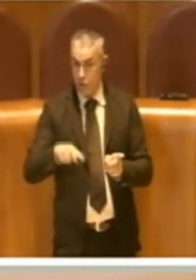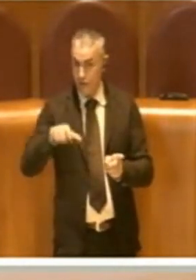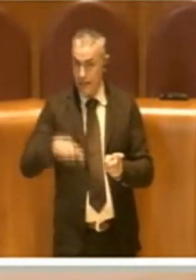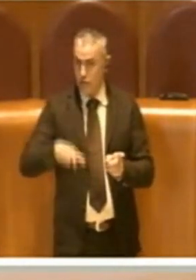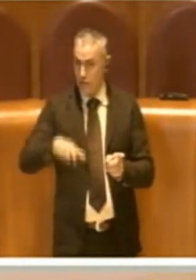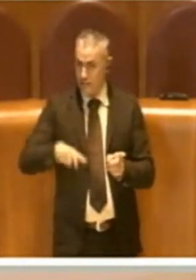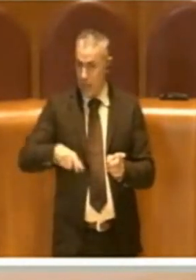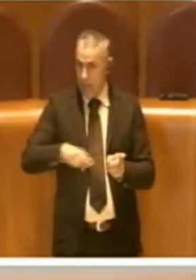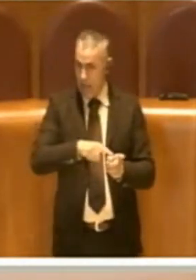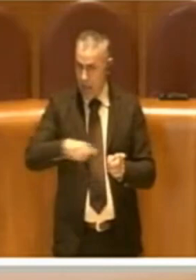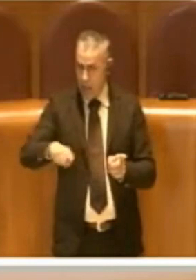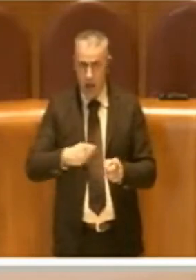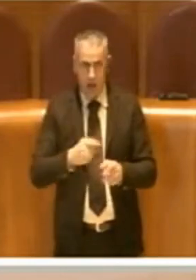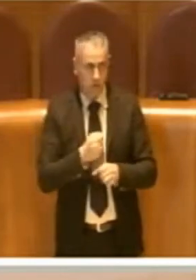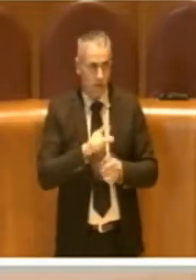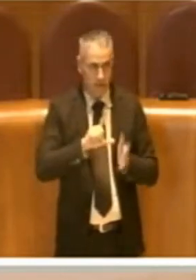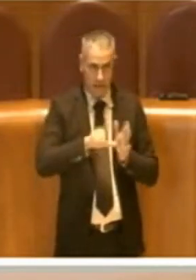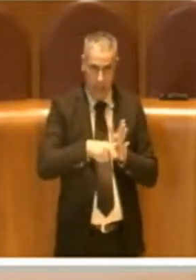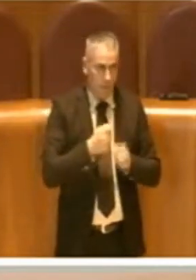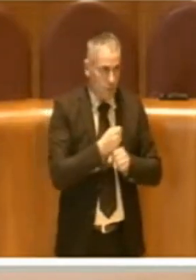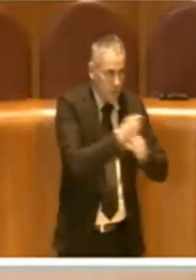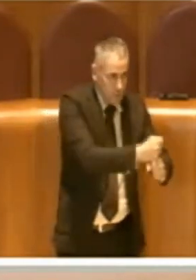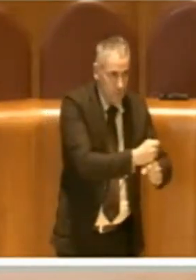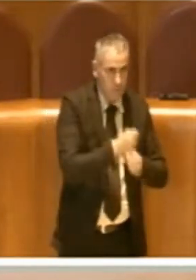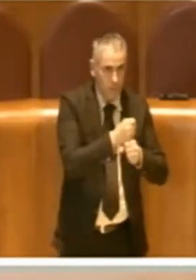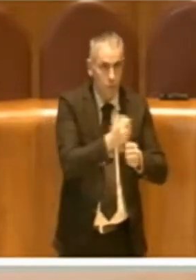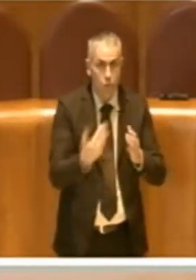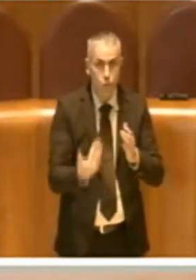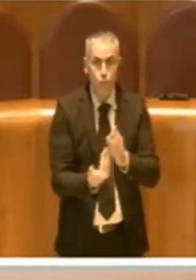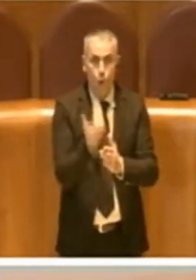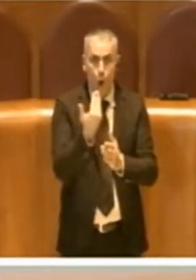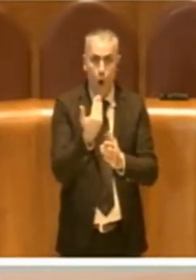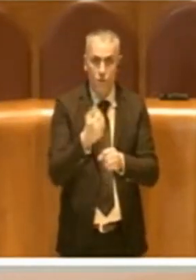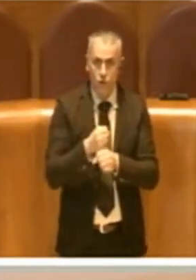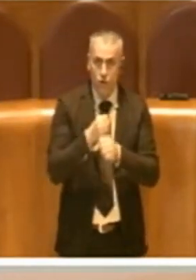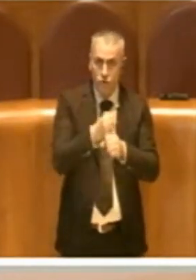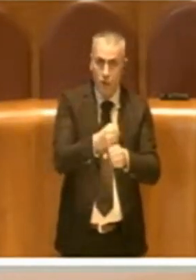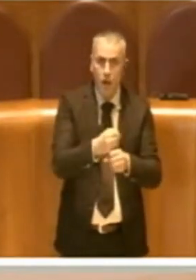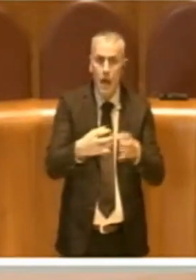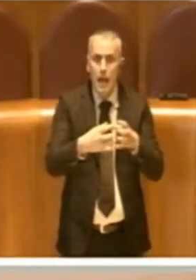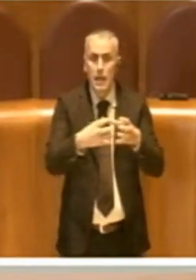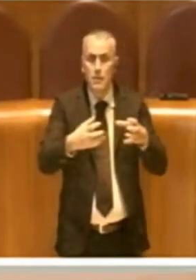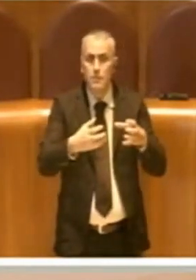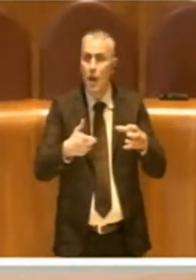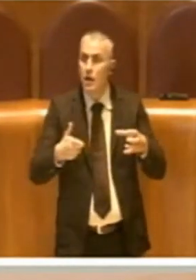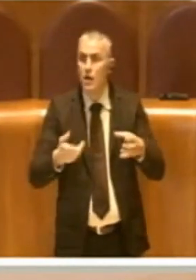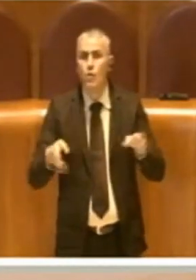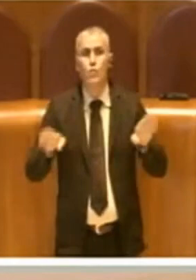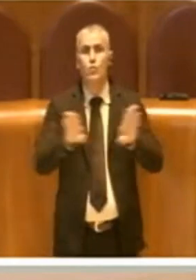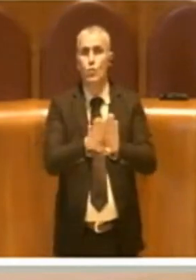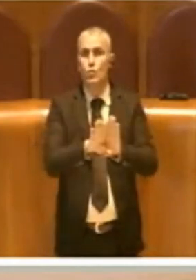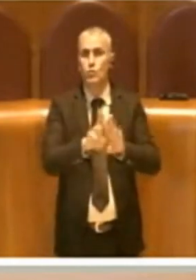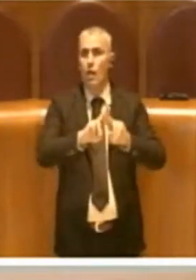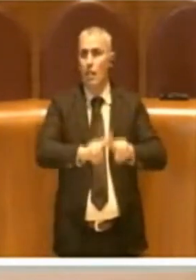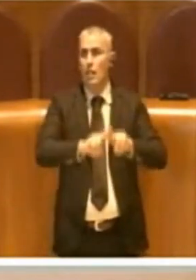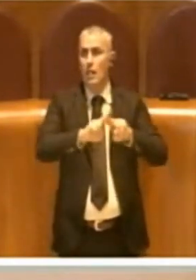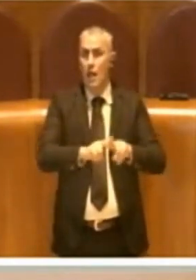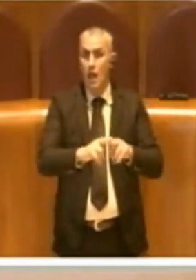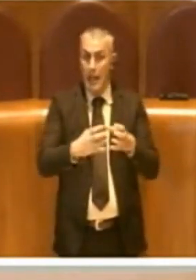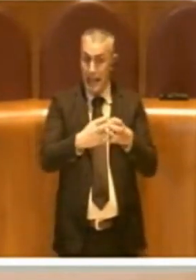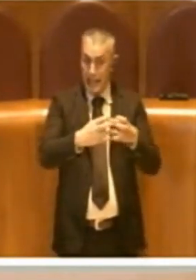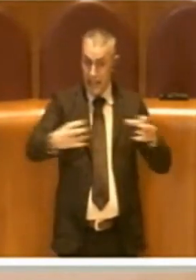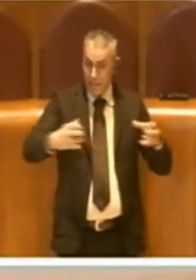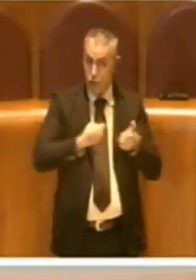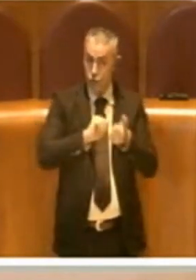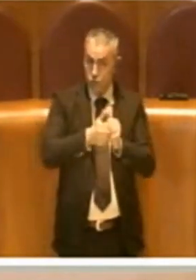per assegnare una nuova concessione gli impianti vadano a chiudersi, il che significa non offrire più il servizio